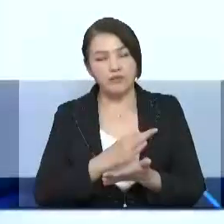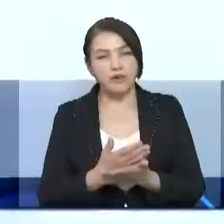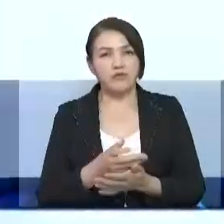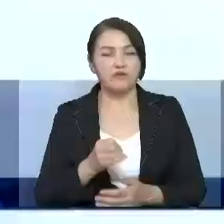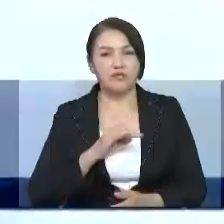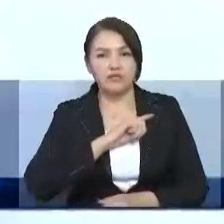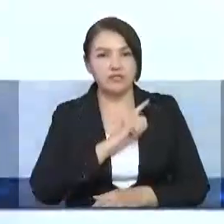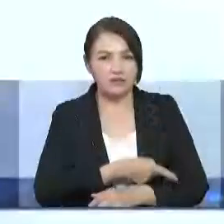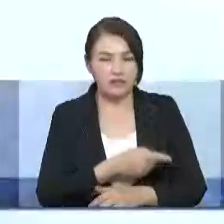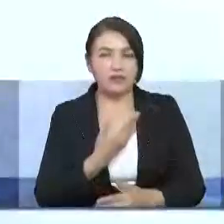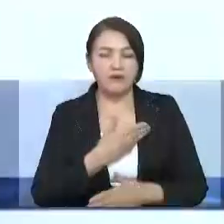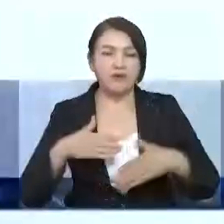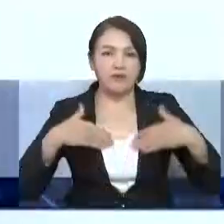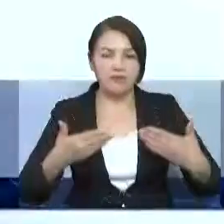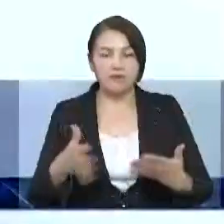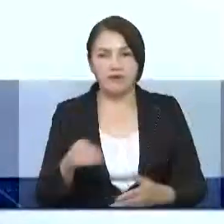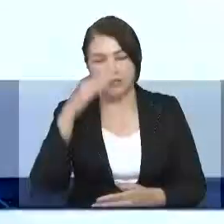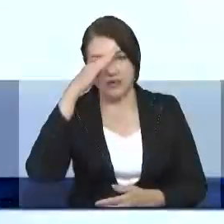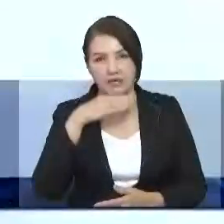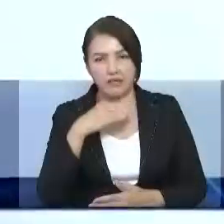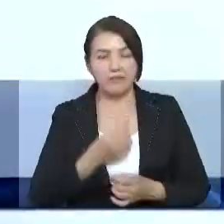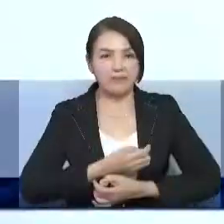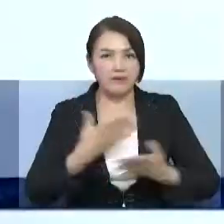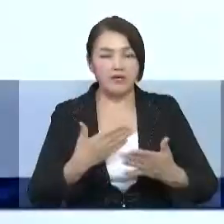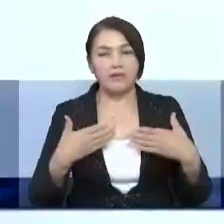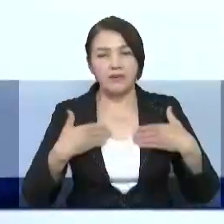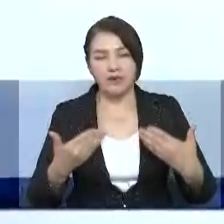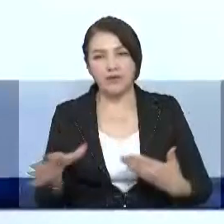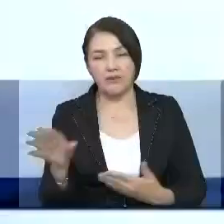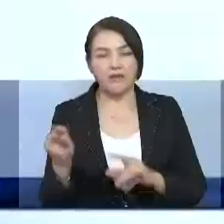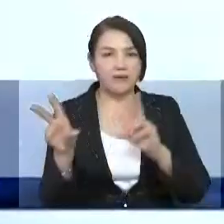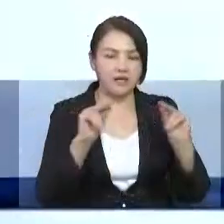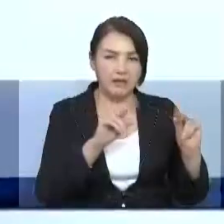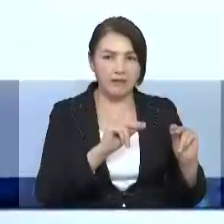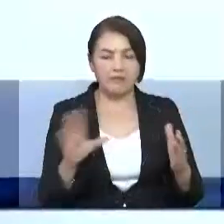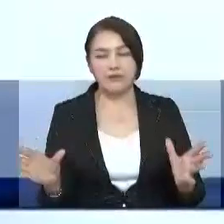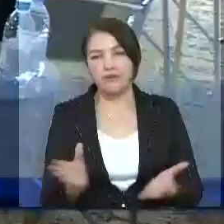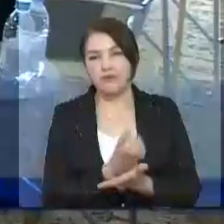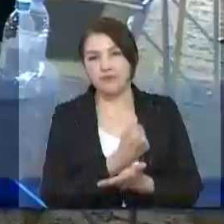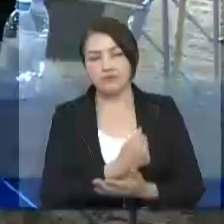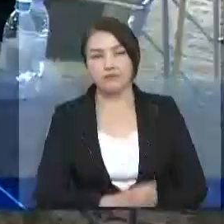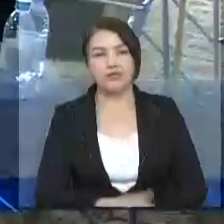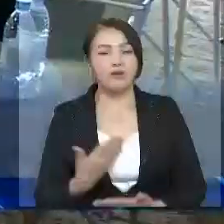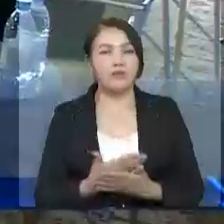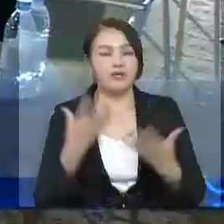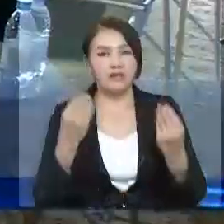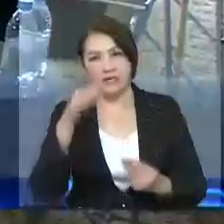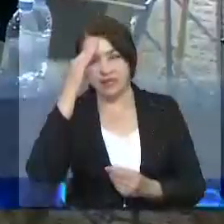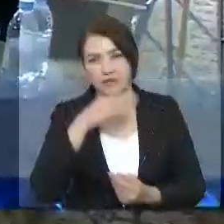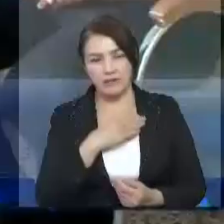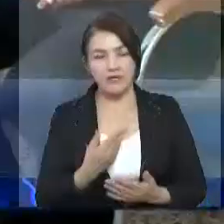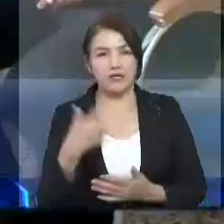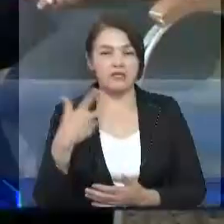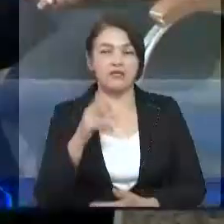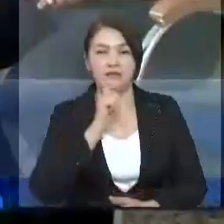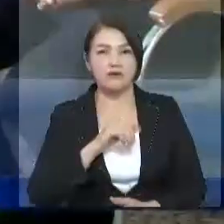Вооружённых Сил Хочу поздравить всех отцов нашей страны с праздником пожелать всех благ и всего самого наилучшего отметим День отца который выпадает на